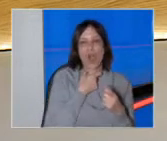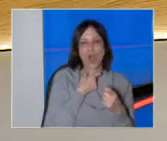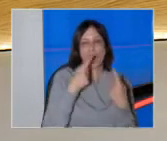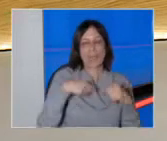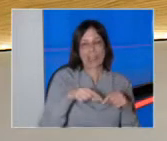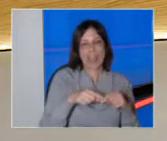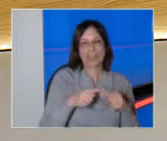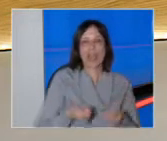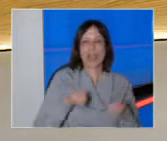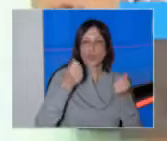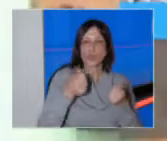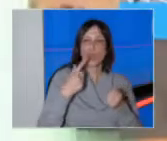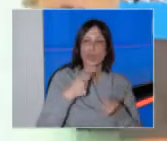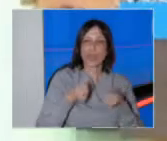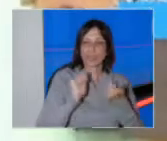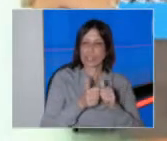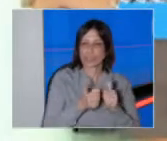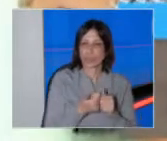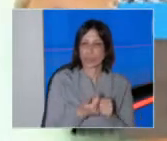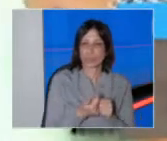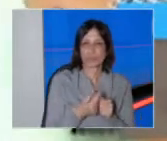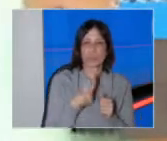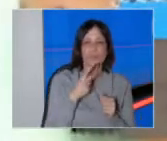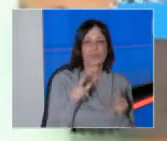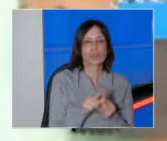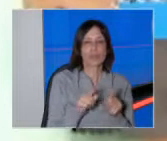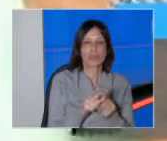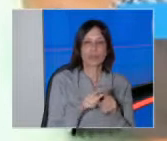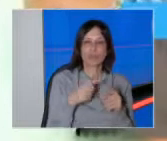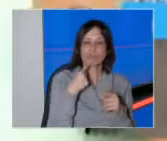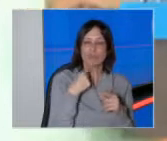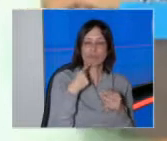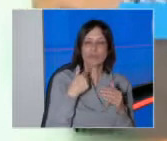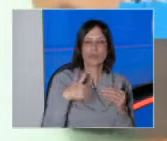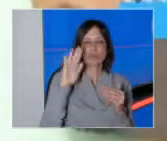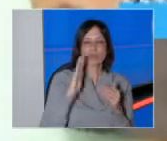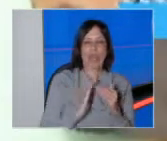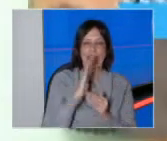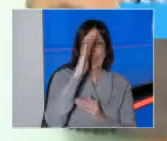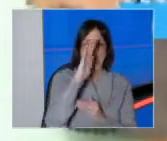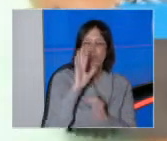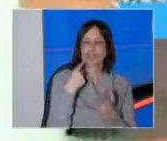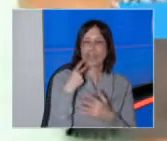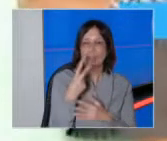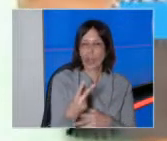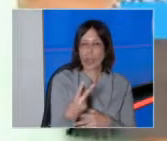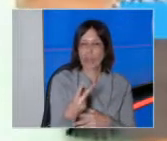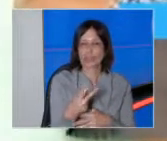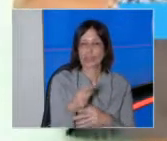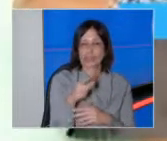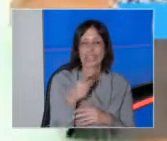התרבות והספורט. היום הנה. כמו שתיארו אותה, עיקר העלייה, כמו שאני יכול לראות אותה,